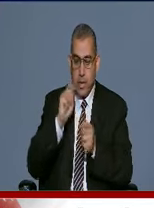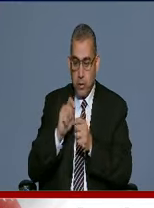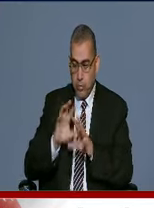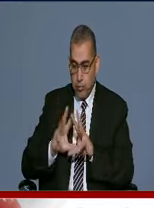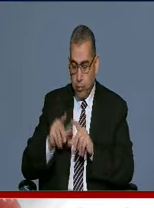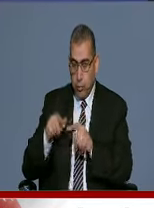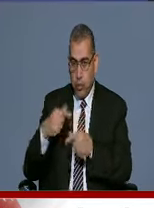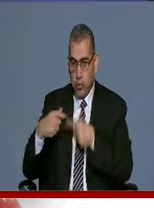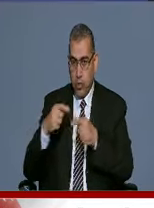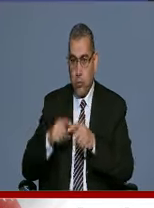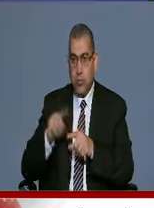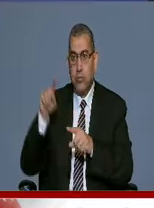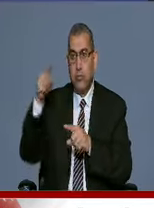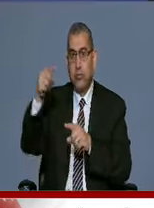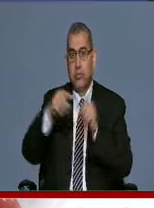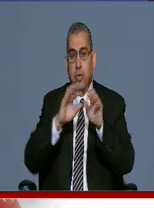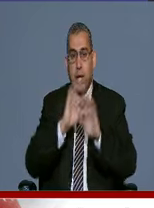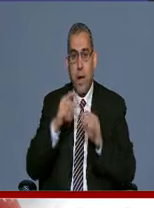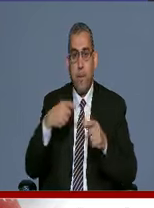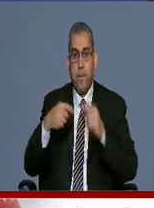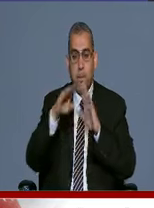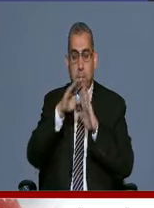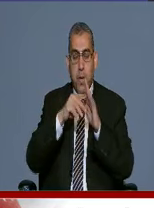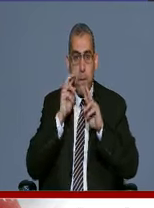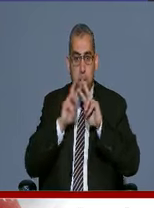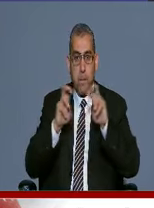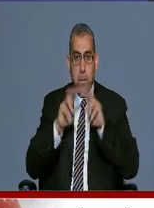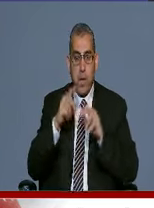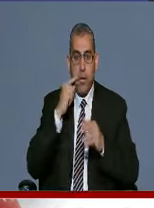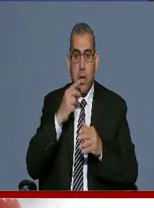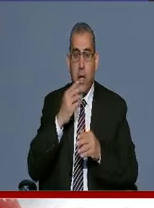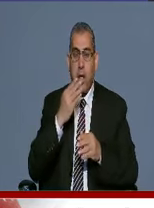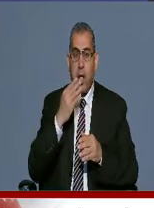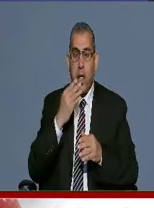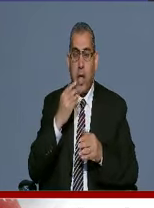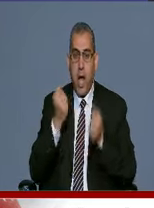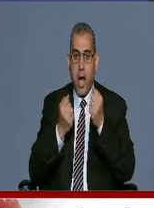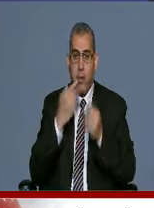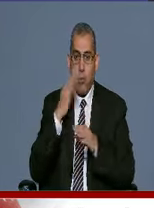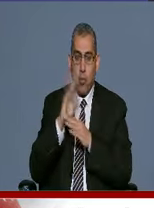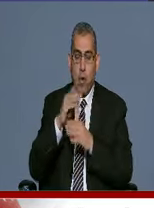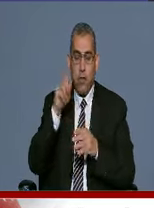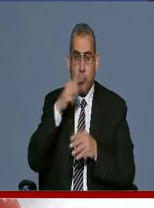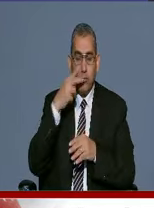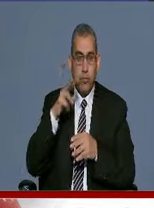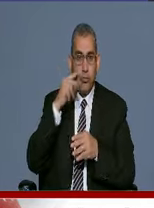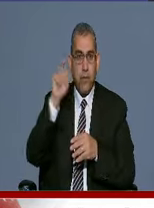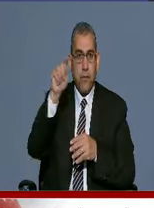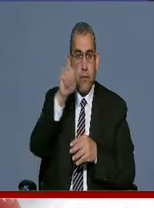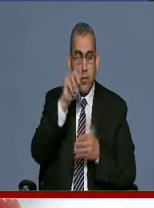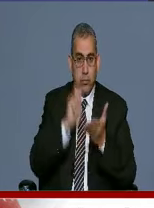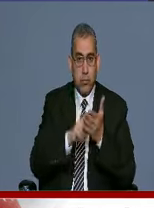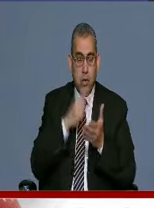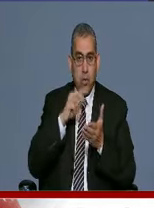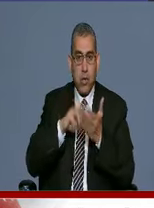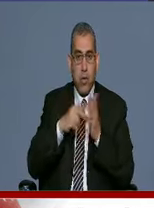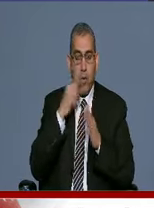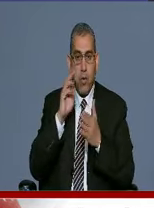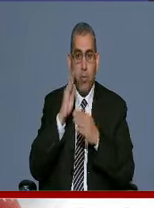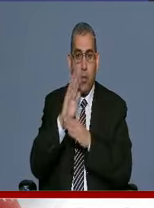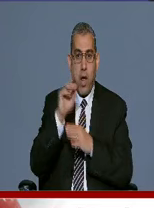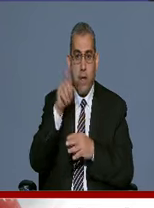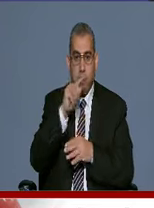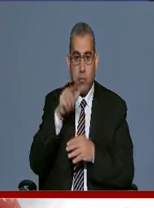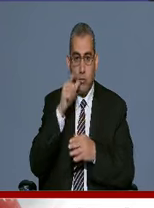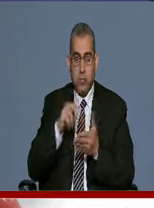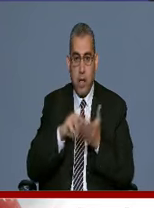فندم بنقدر نستفيد من المنظومة في البحث عن المخالفات اللي موجودة في الفيديوهات اللي تم تسجيلها، وده يا فندم نموذج للمخالفات